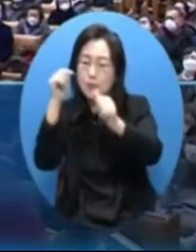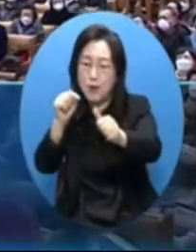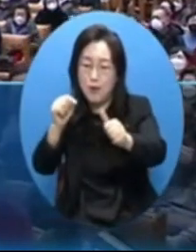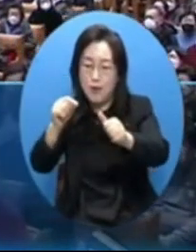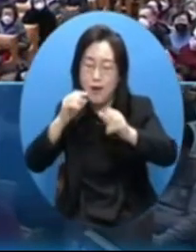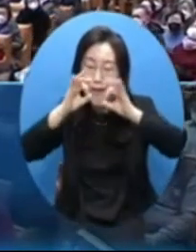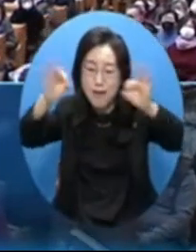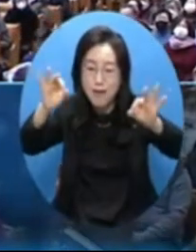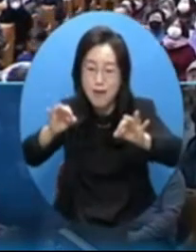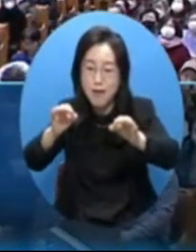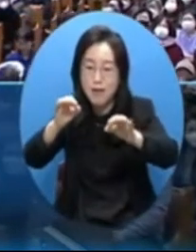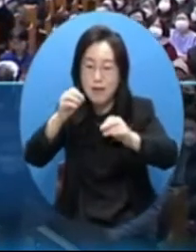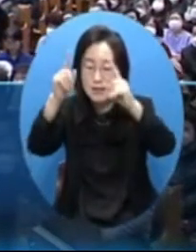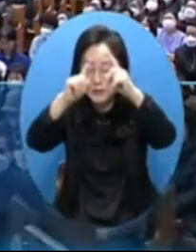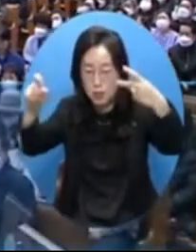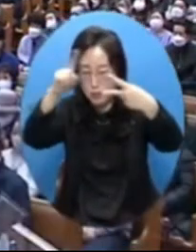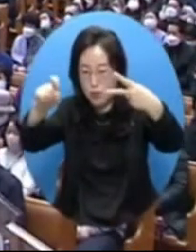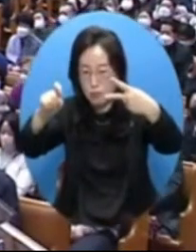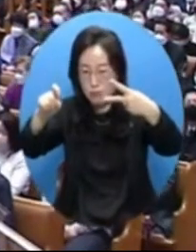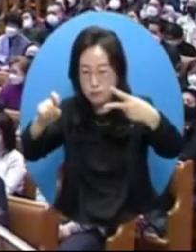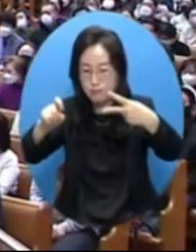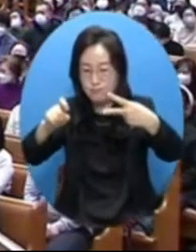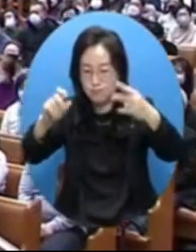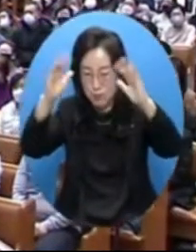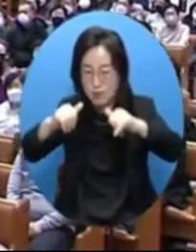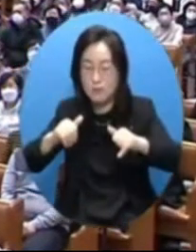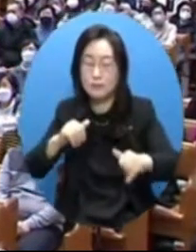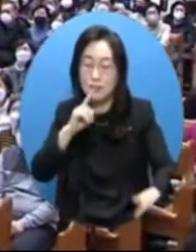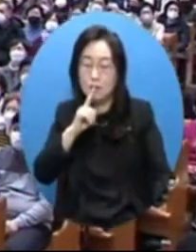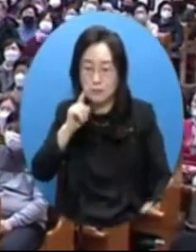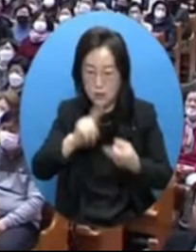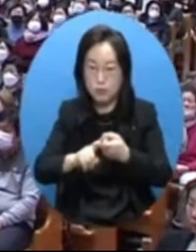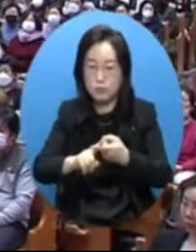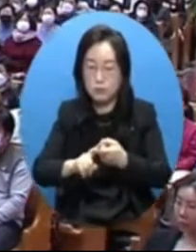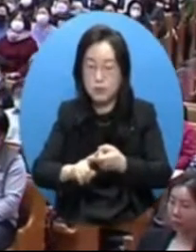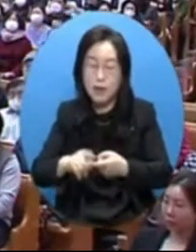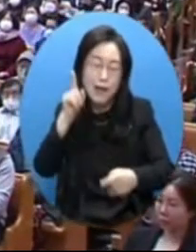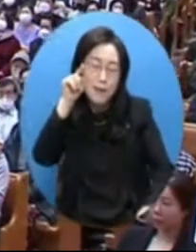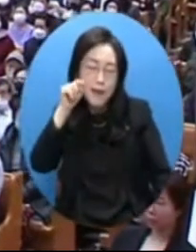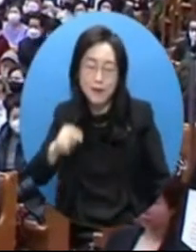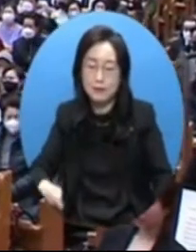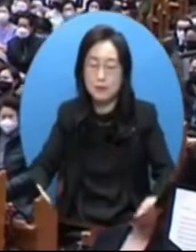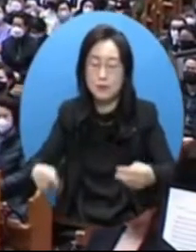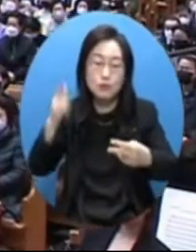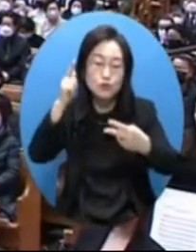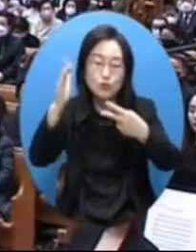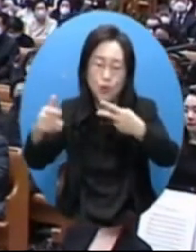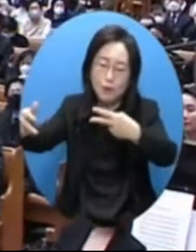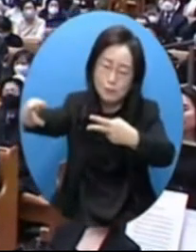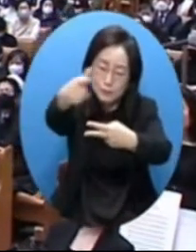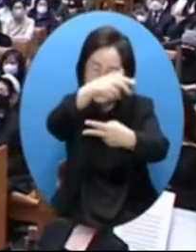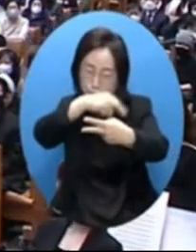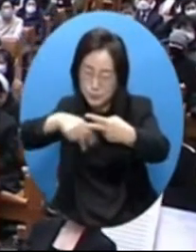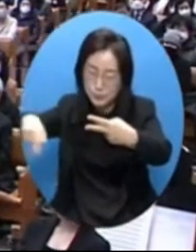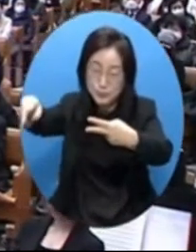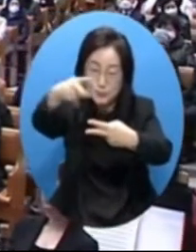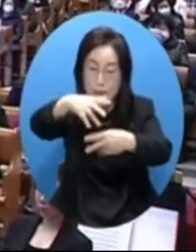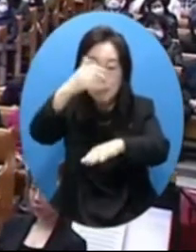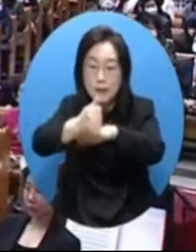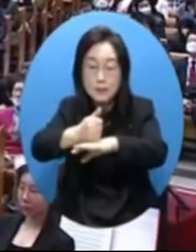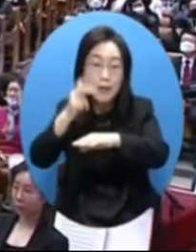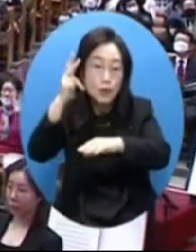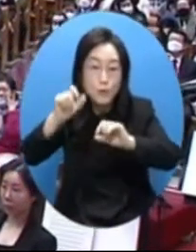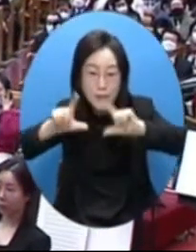주셨느니라 매일 하루에 한 바퀴씩 떨고 여새 동안 한 번씩 돌아서 6번을 돌았는데 마지막 일곱 번째 날은